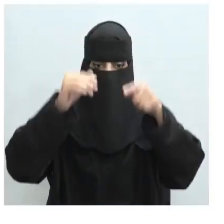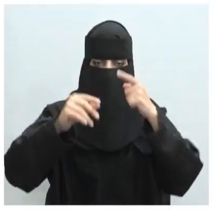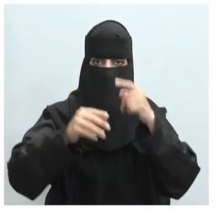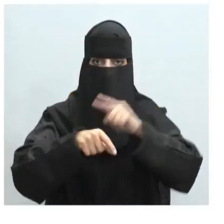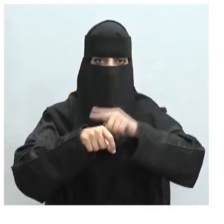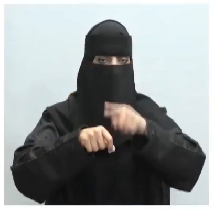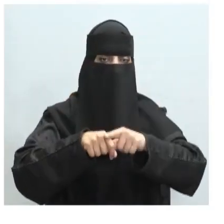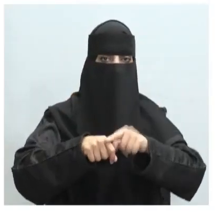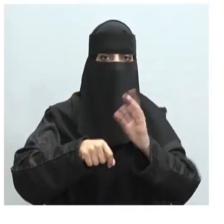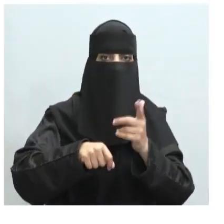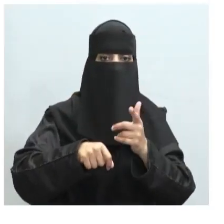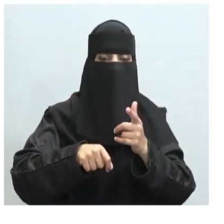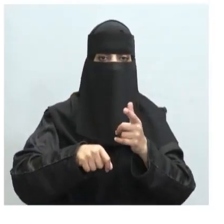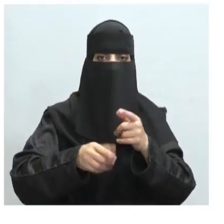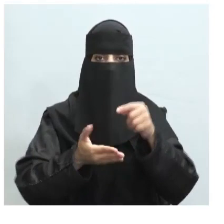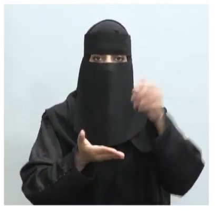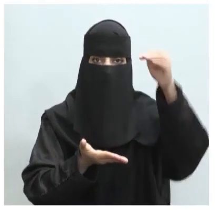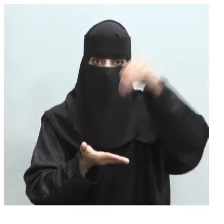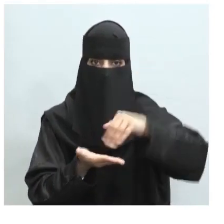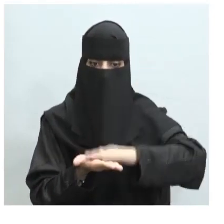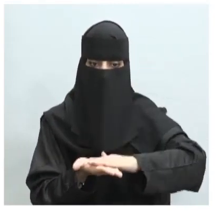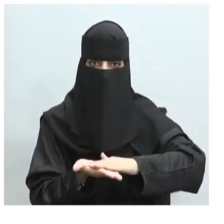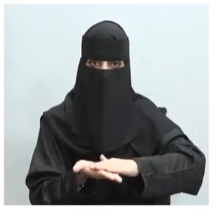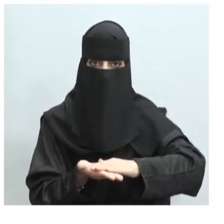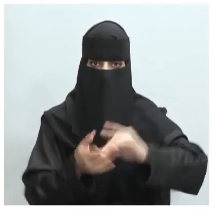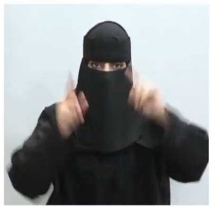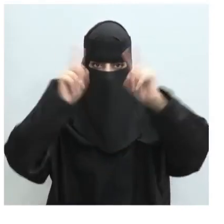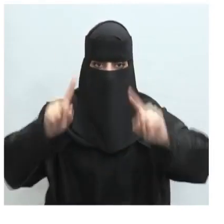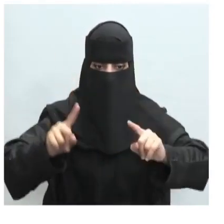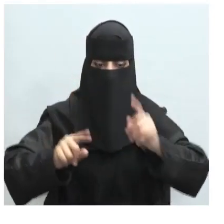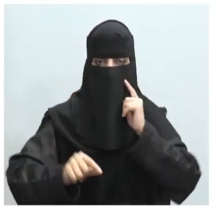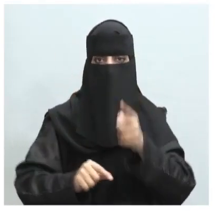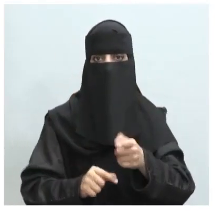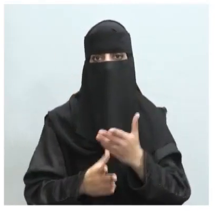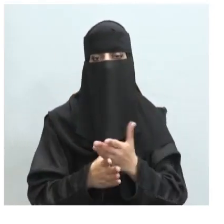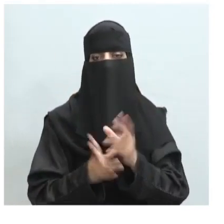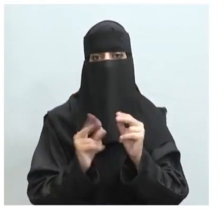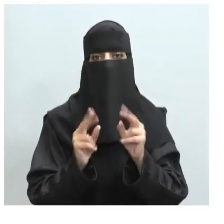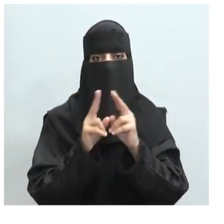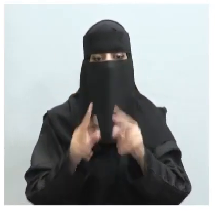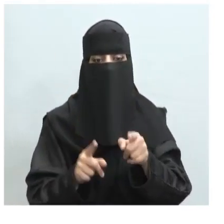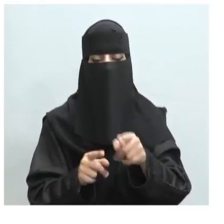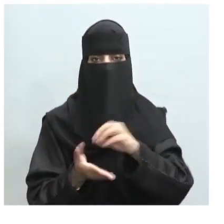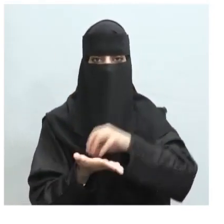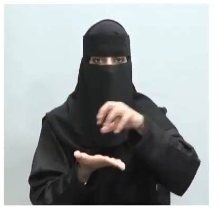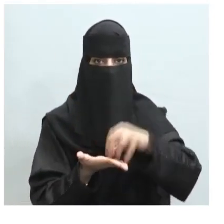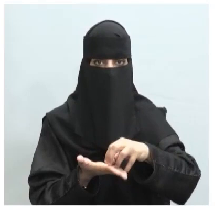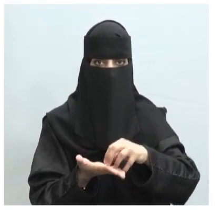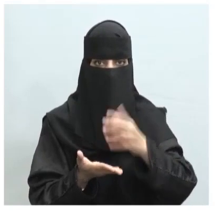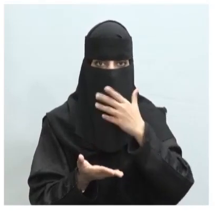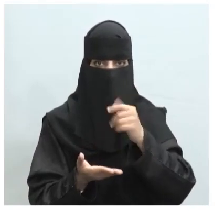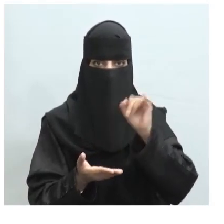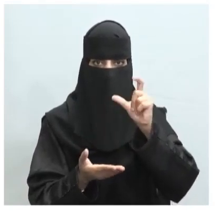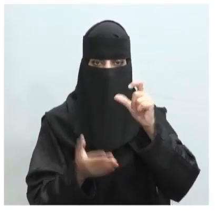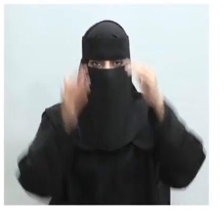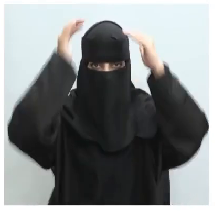تنتقل بذلك الى الارض على شكل برق كما تشاهدون اذا تنتقل هذه الشحنات الكهربائيه من